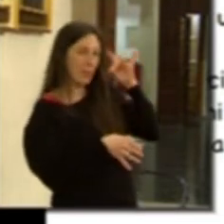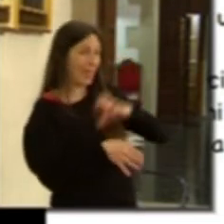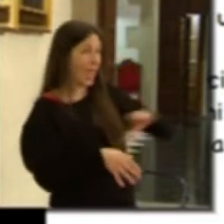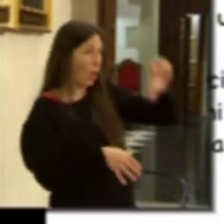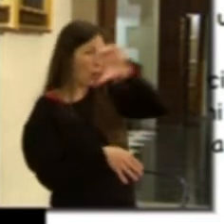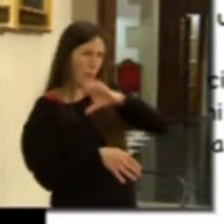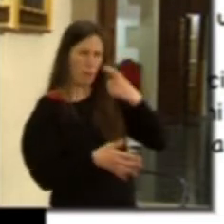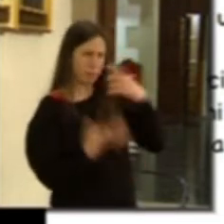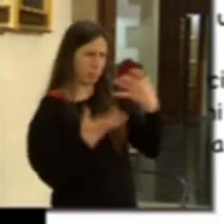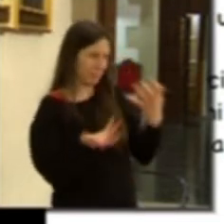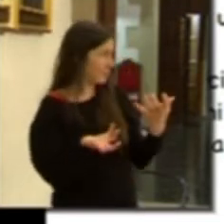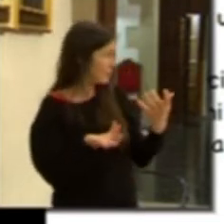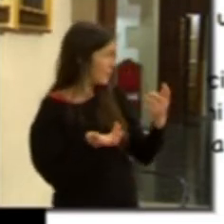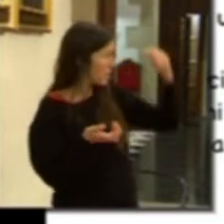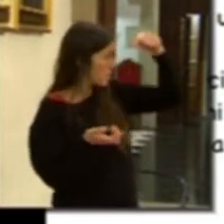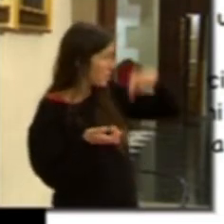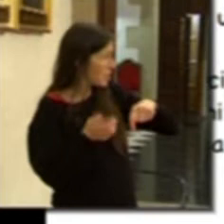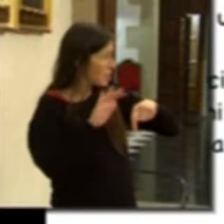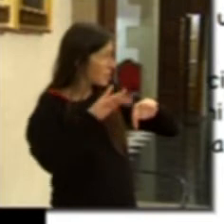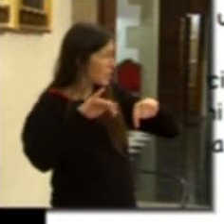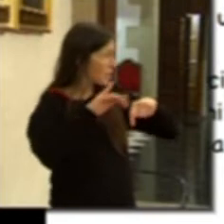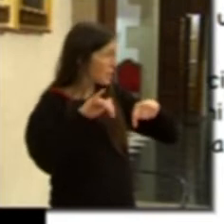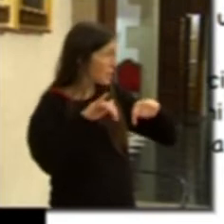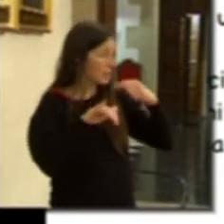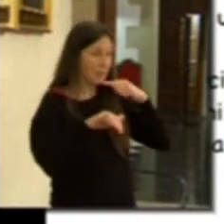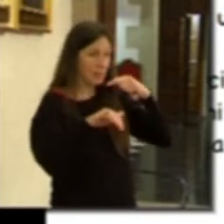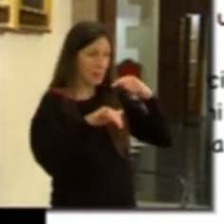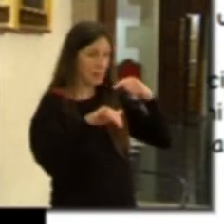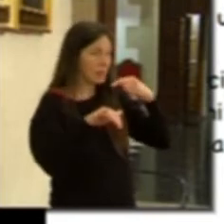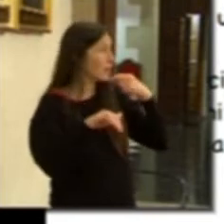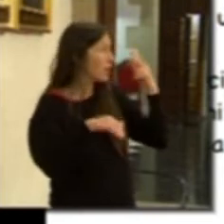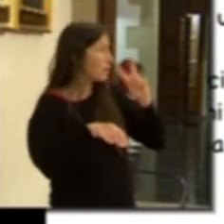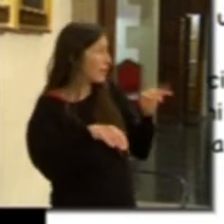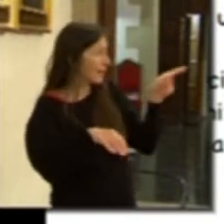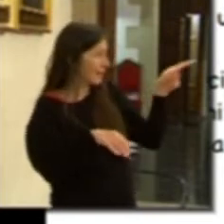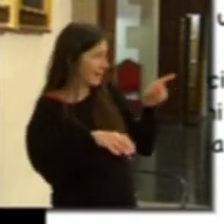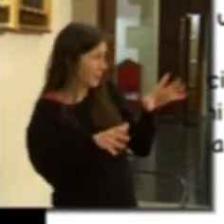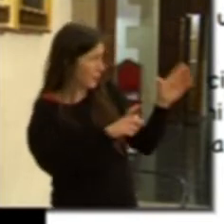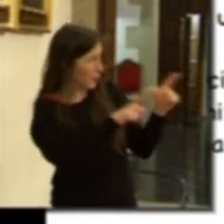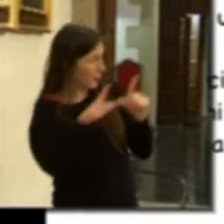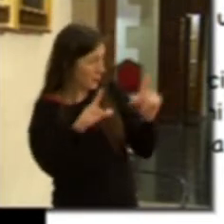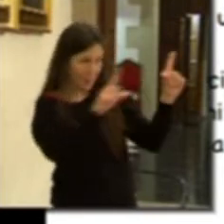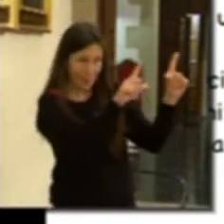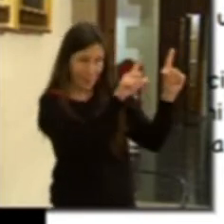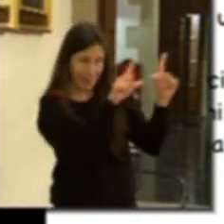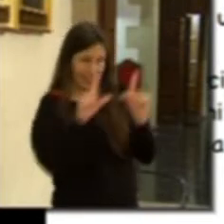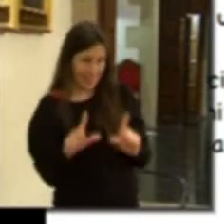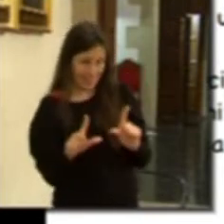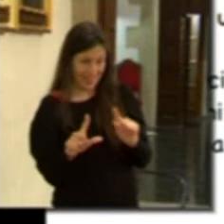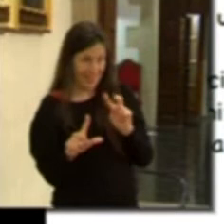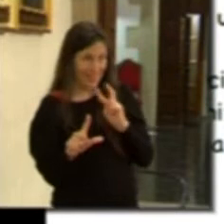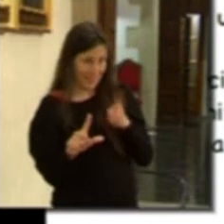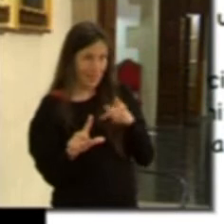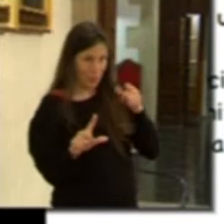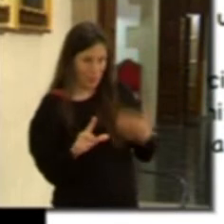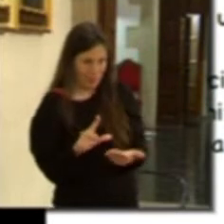clar. A la banda de baix a la dreta tenim la foto de satèl·lit de Vic. També des de molt lluny la NASA fa fotos